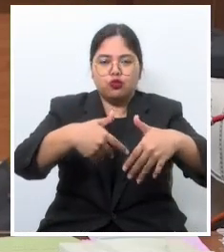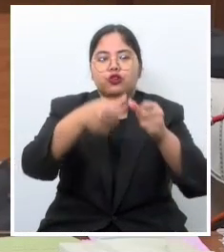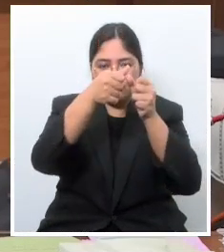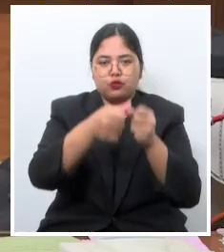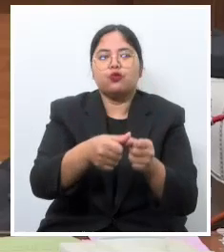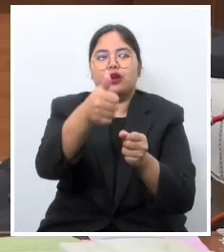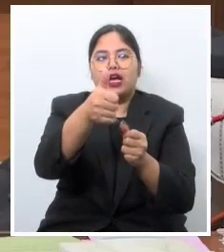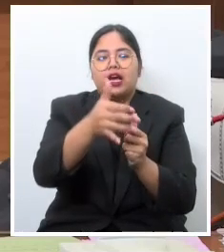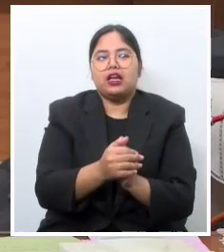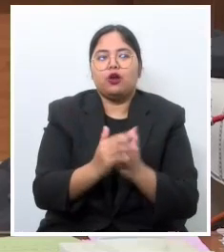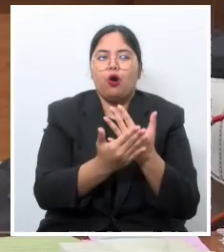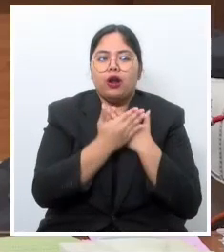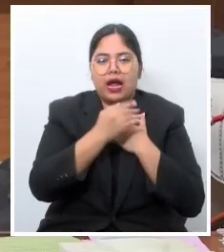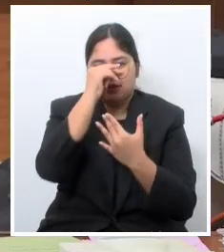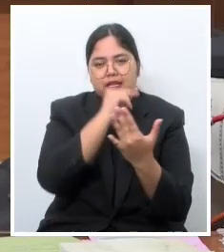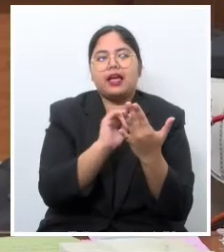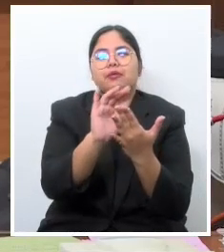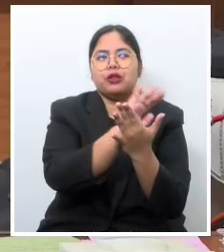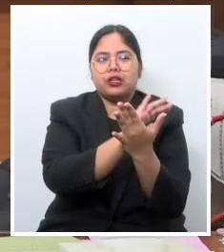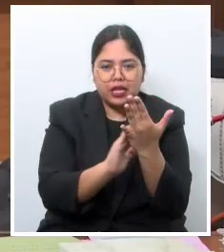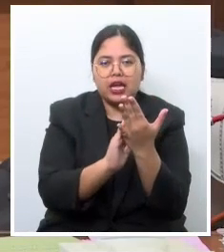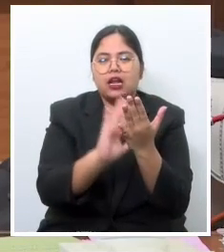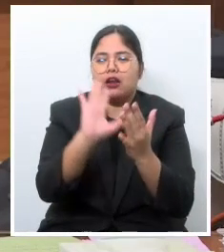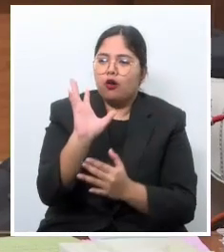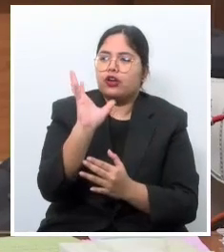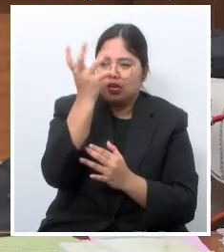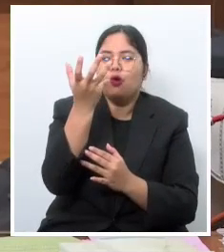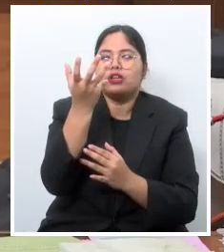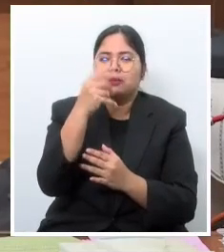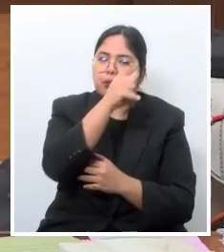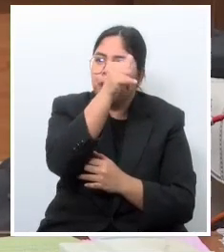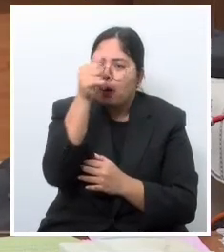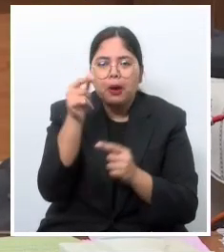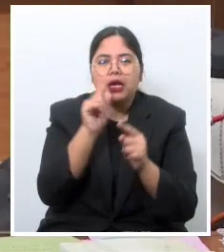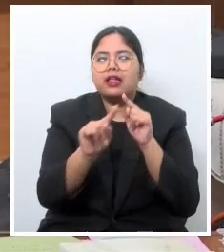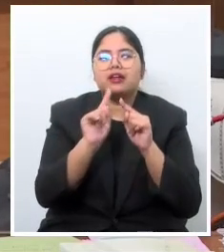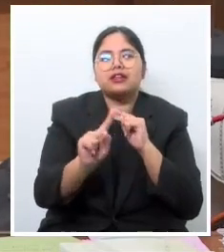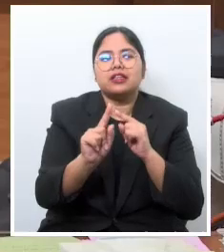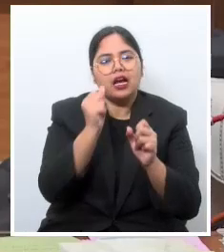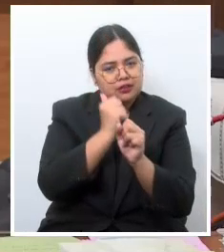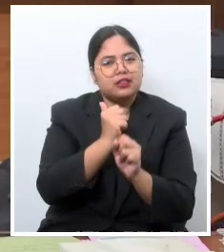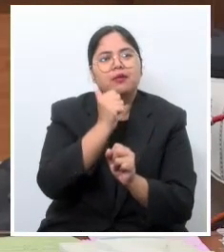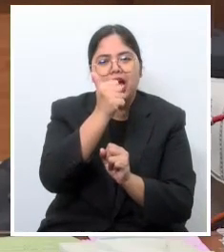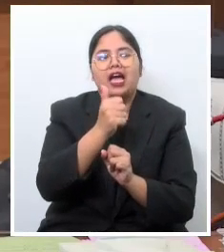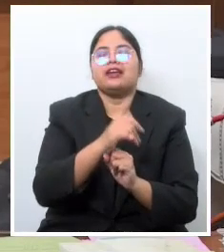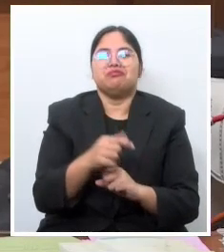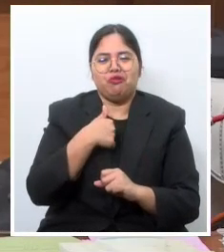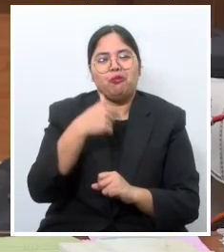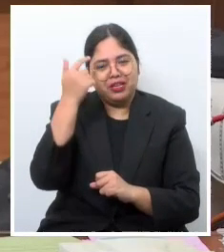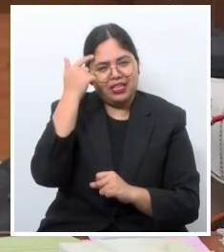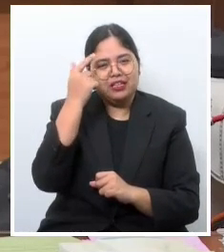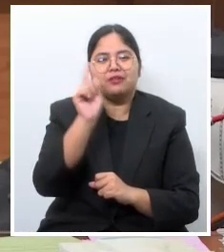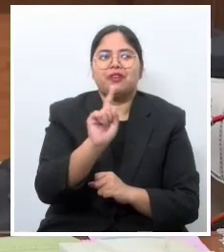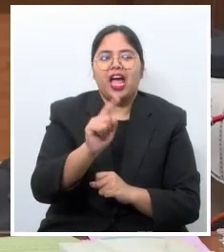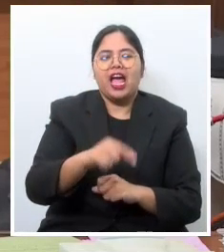เอ่อรักประเทศไทยแล้วก็อยู่ได้ในโลกนะครับซึ่งถ้าตอบโจทย์อย่างนี้เนี่ยผมเชื่อว่า